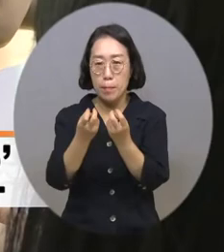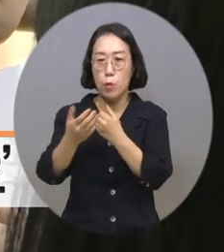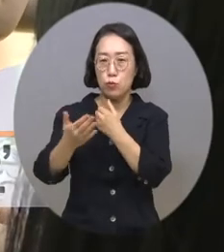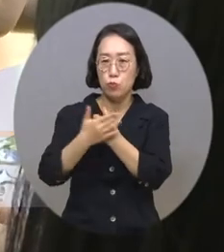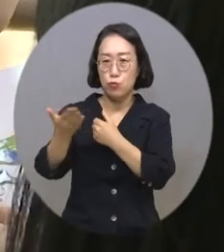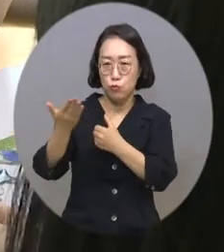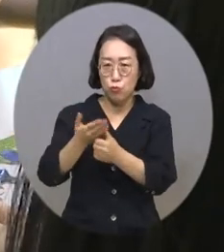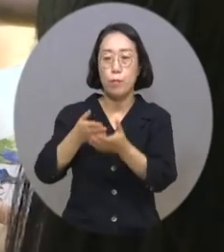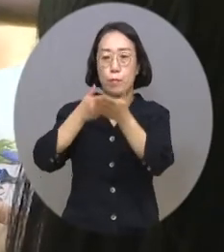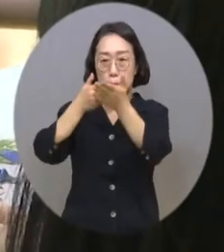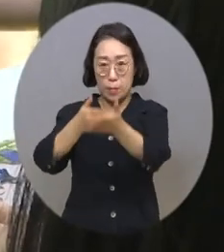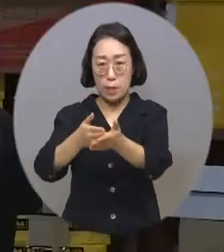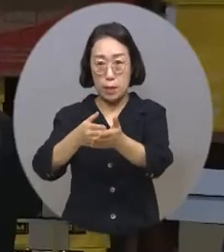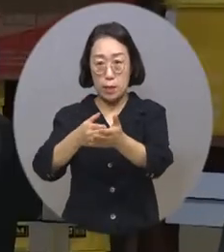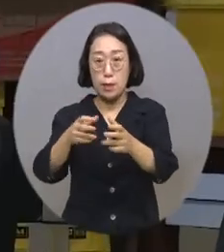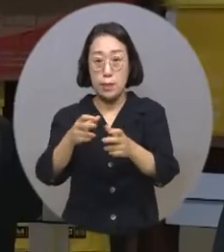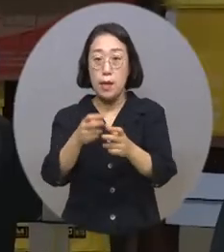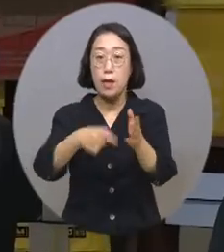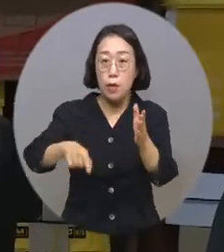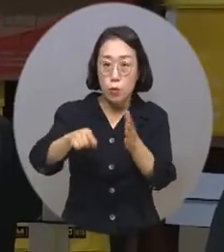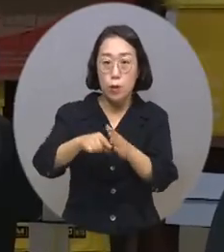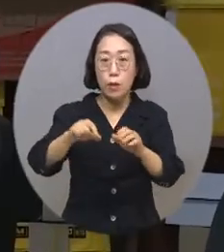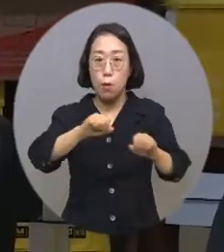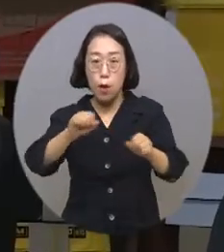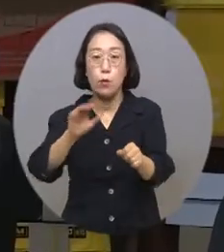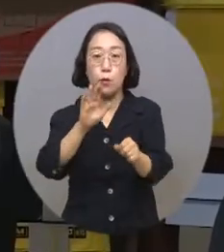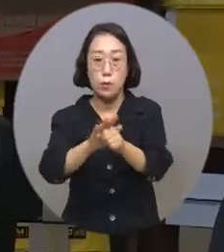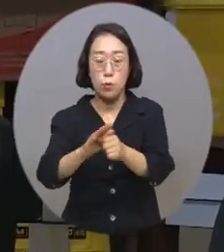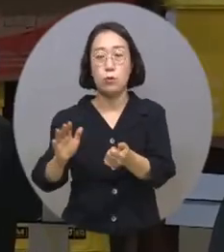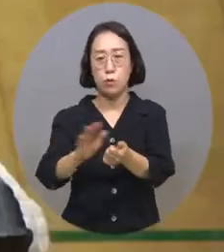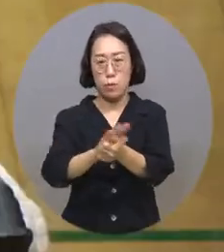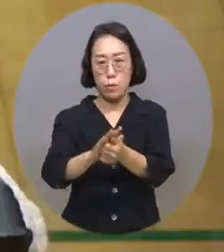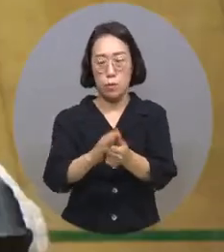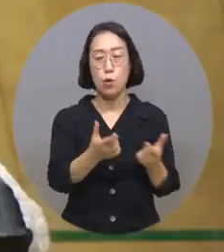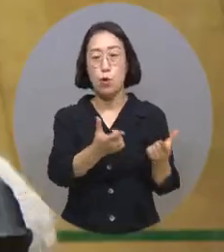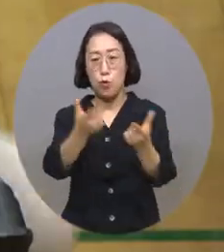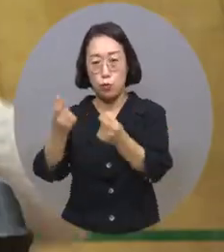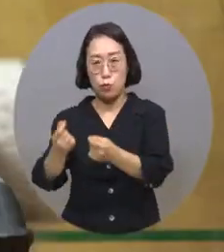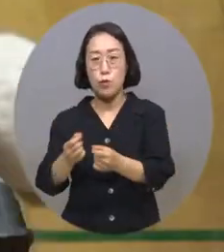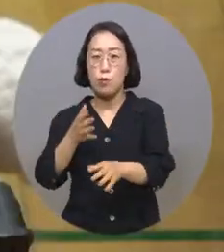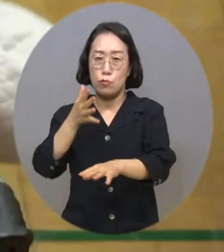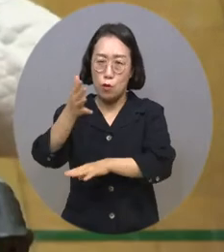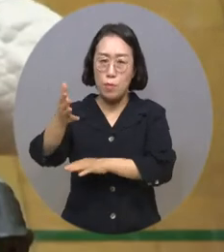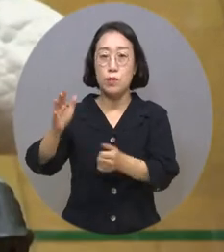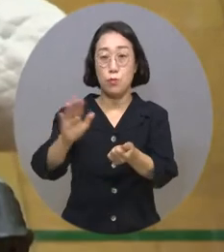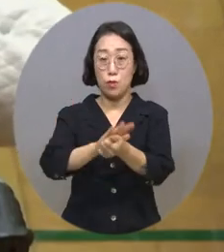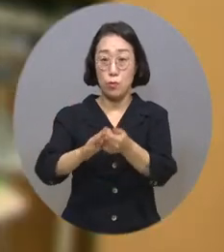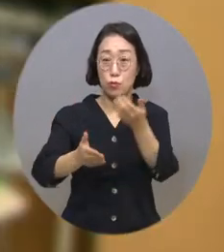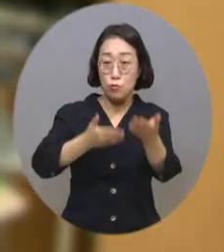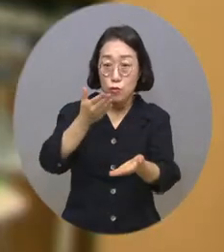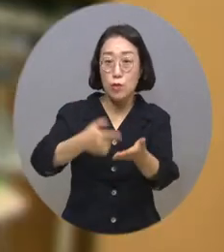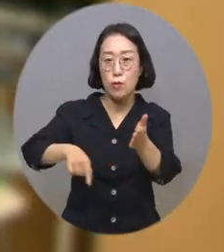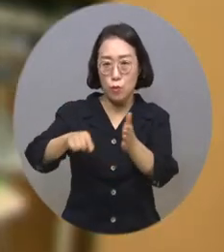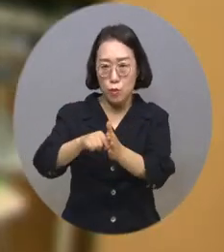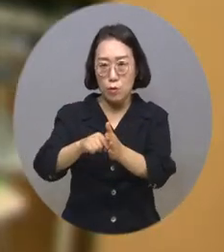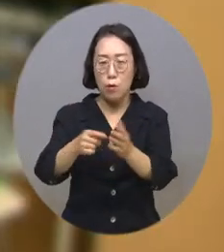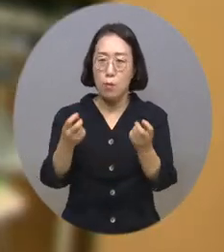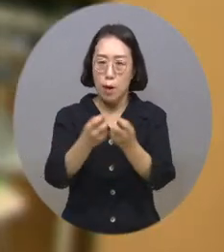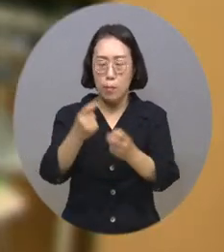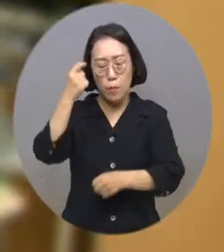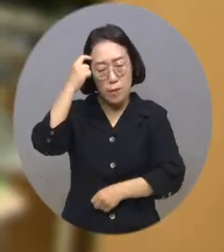장애인 탕가 저를 위한 활동지원 서비스 균일하고 전문적인 서비스 제공을 위한 고민이 필요할